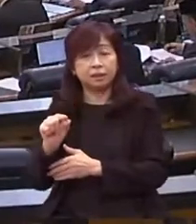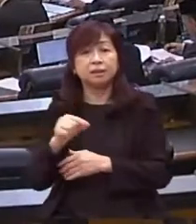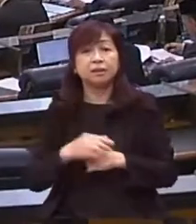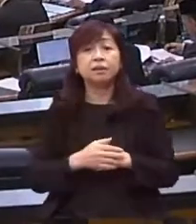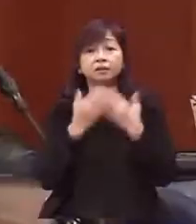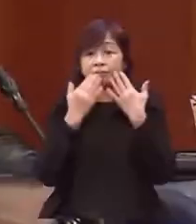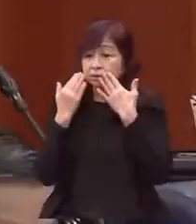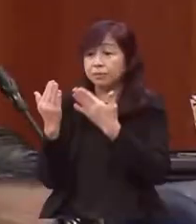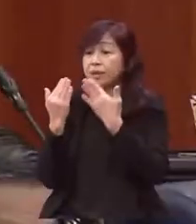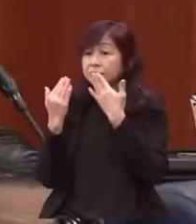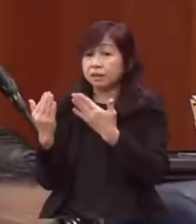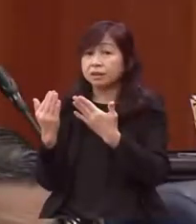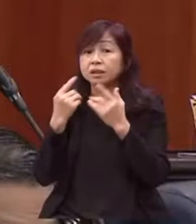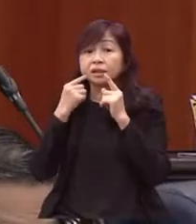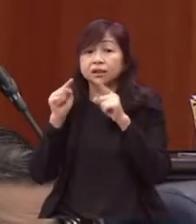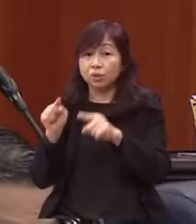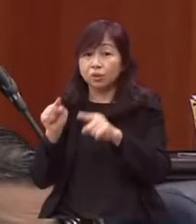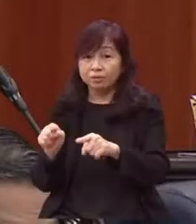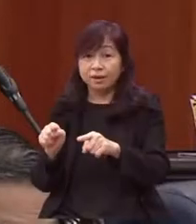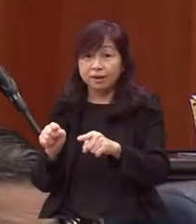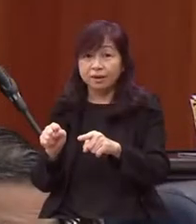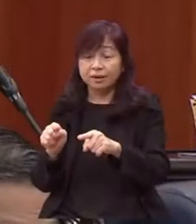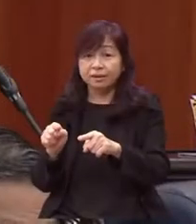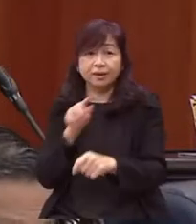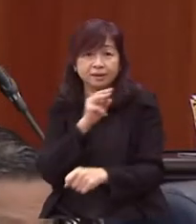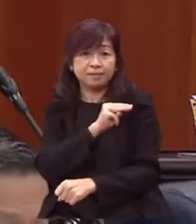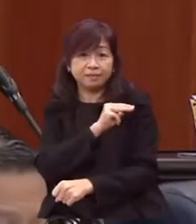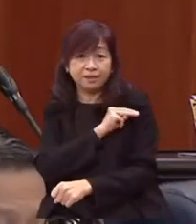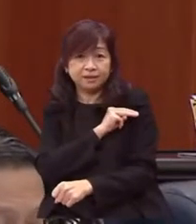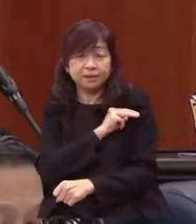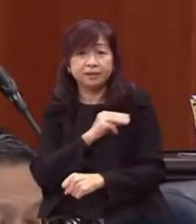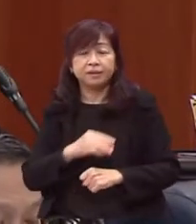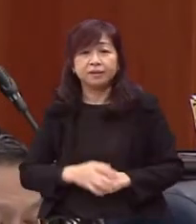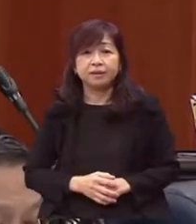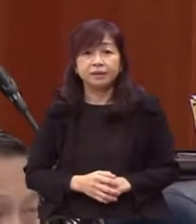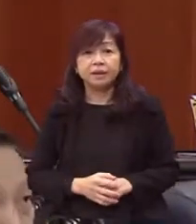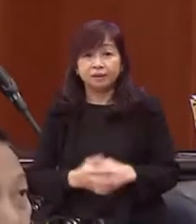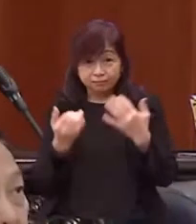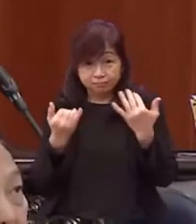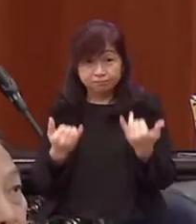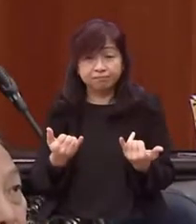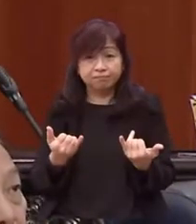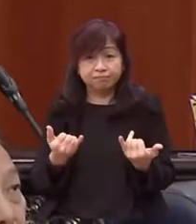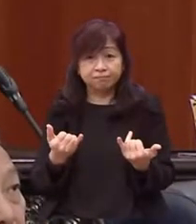masih Japan daripada Benci Dan kita